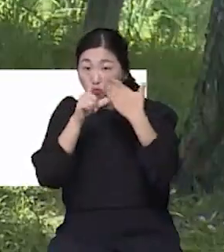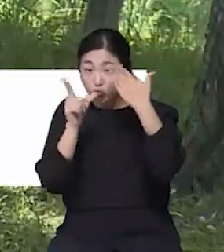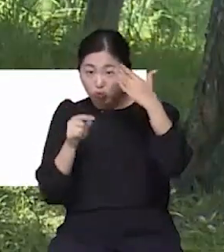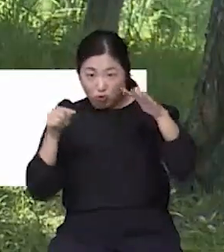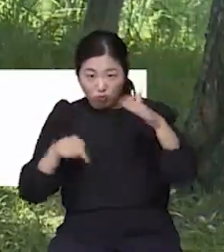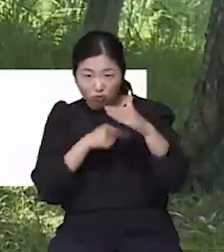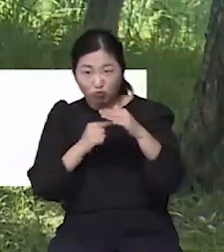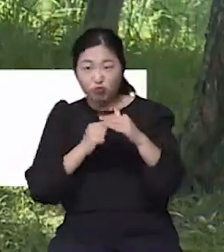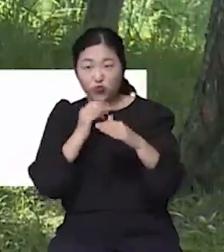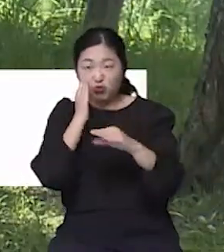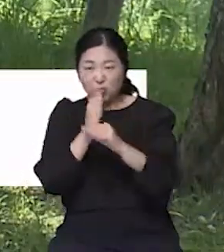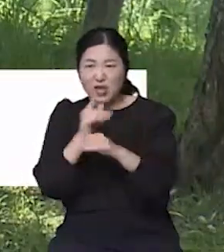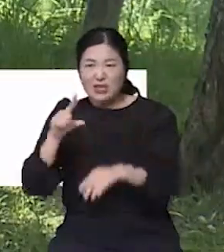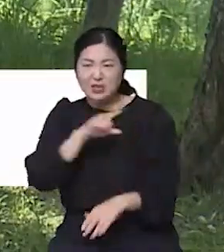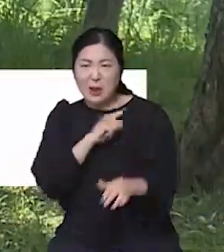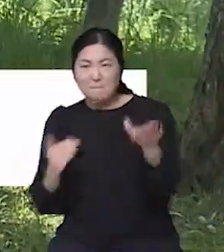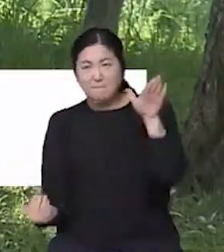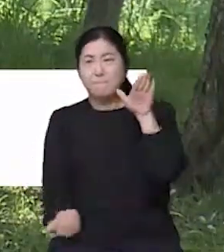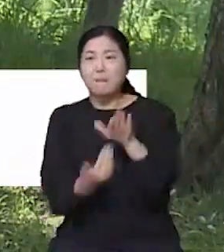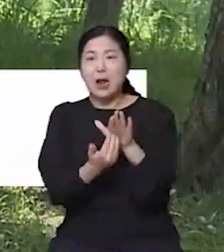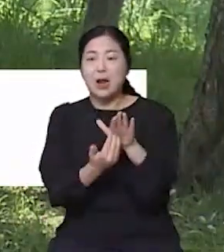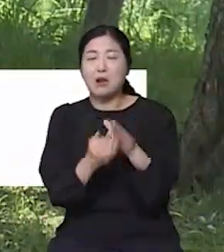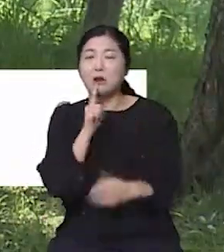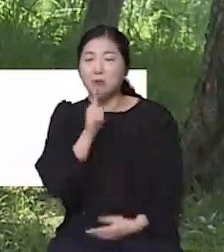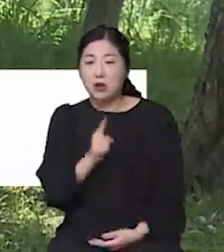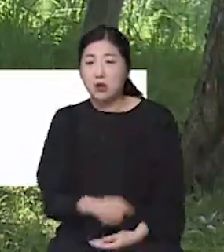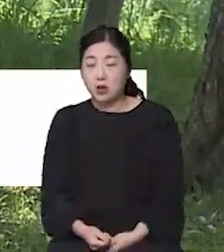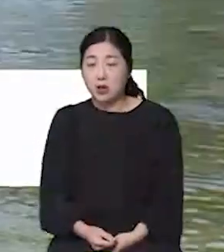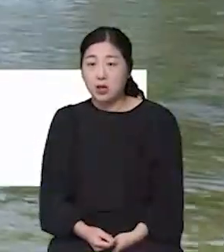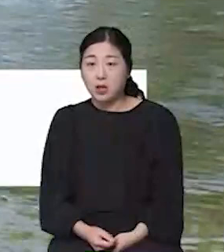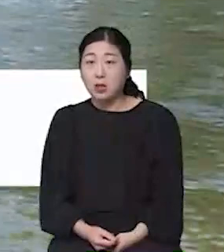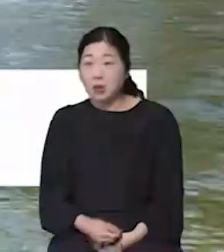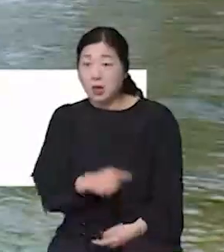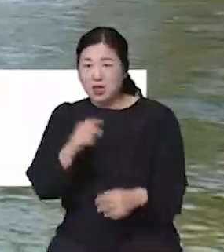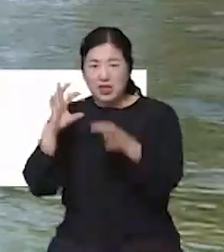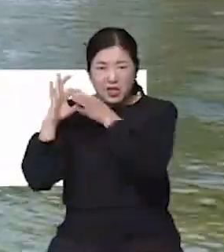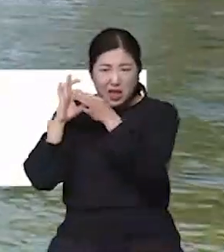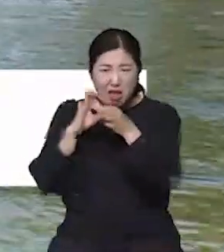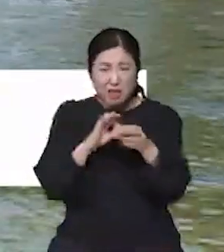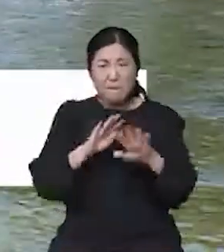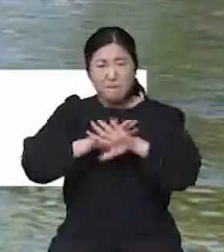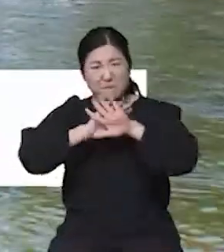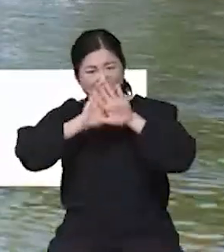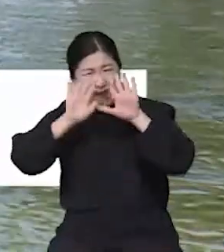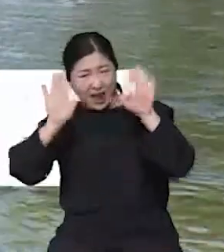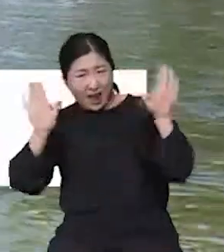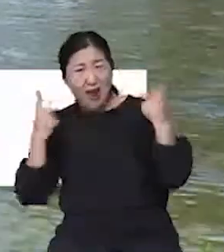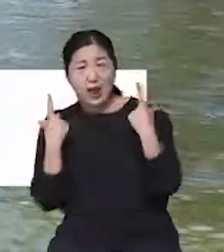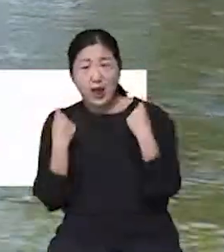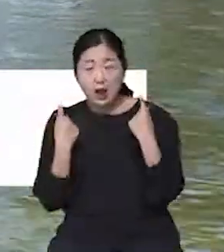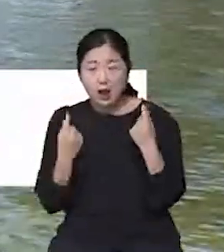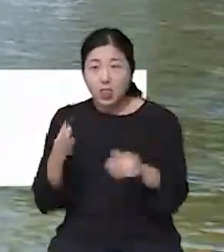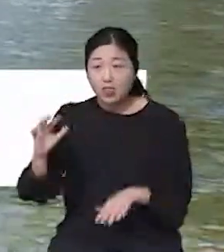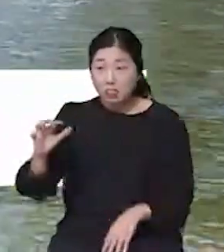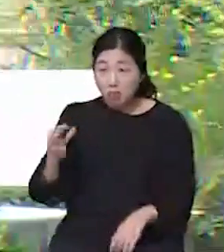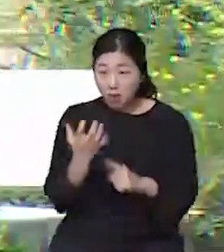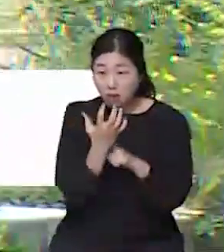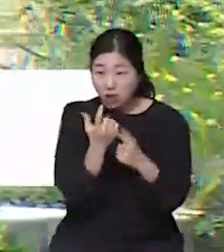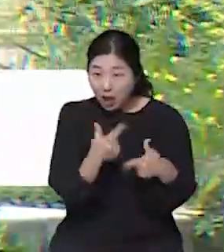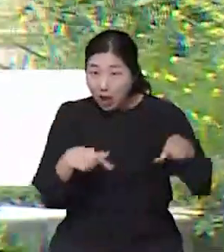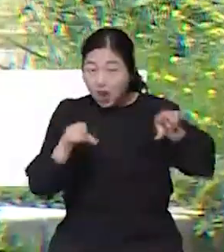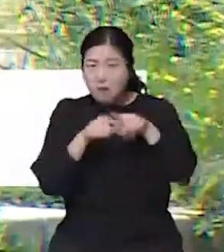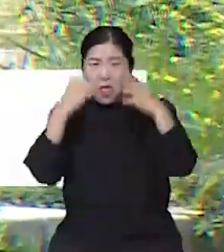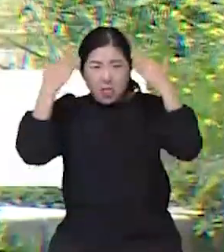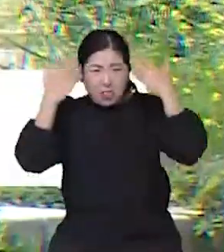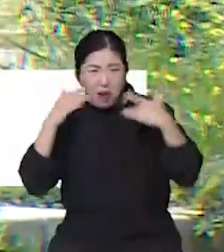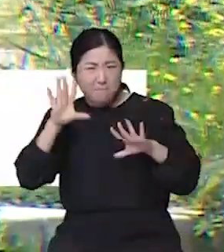9월 1 최고기온을 갱신했다고 밝혔습니다. 기상청은 연일 맑은 날씨가 이어지는 상황에서 태풍이 몰고 온